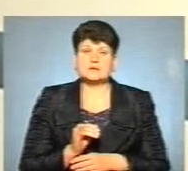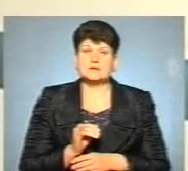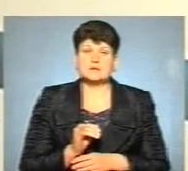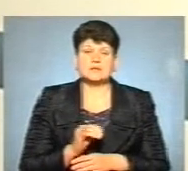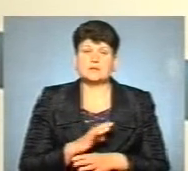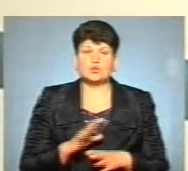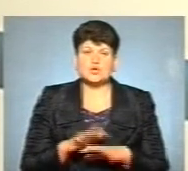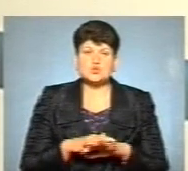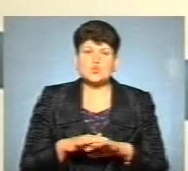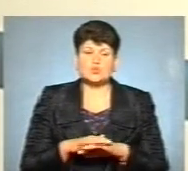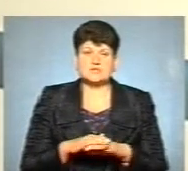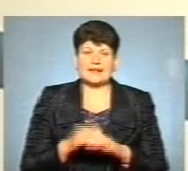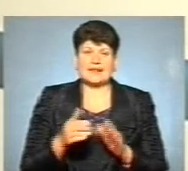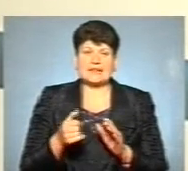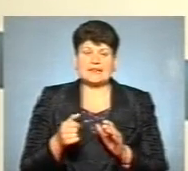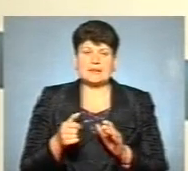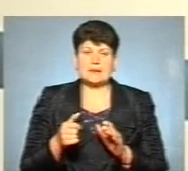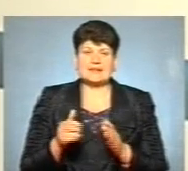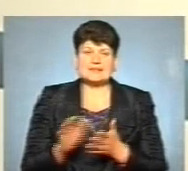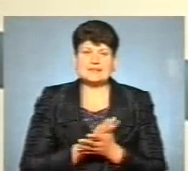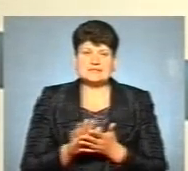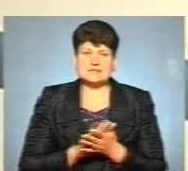буде скупчення. Дезінфекція транспортних засобів